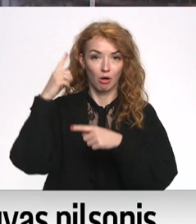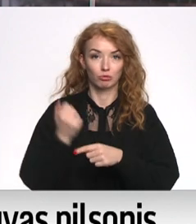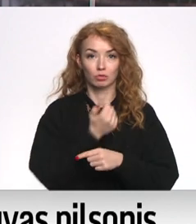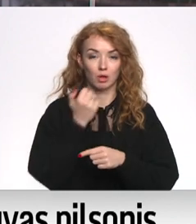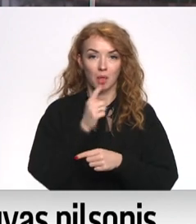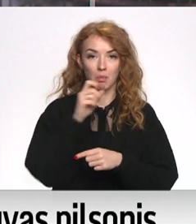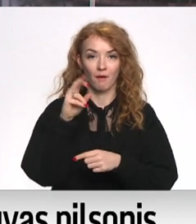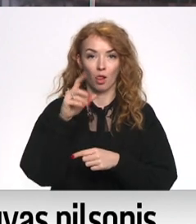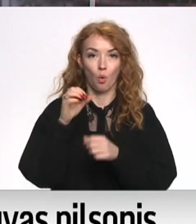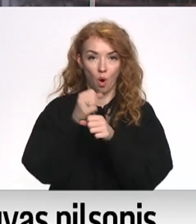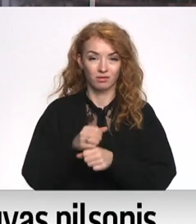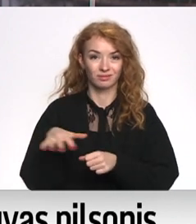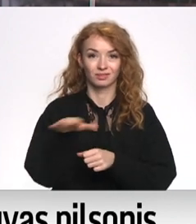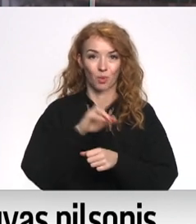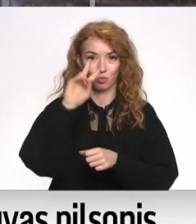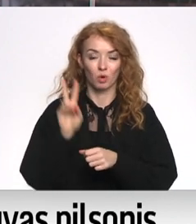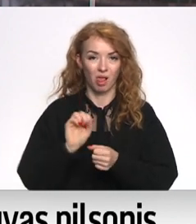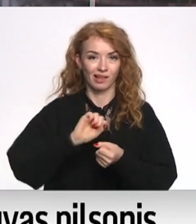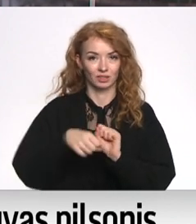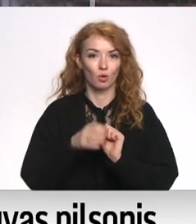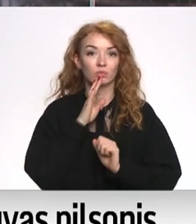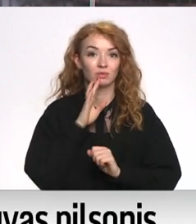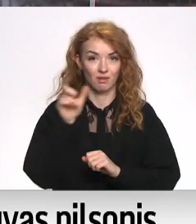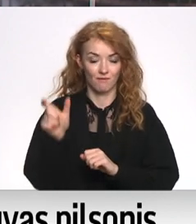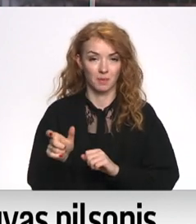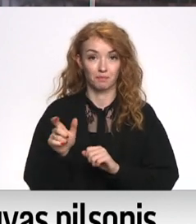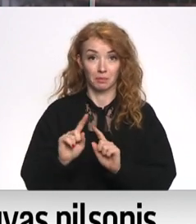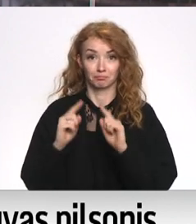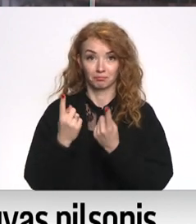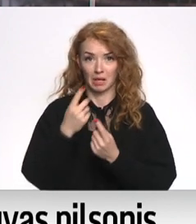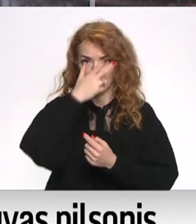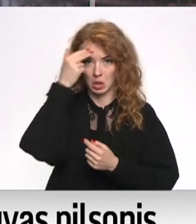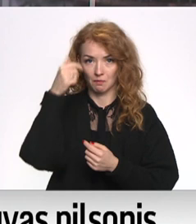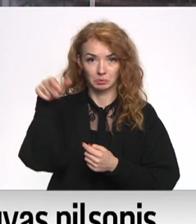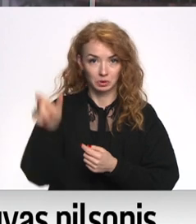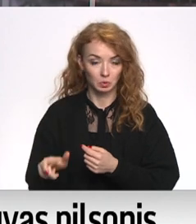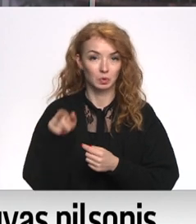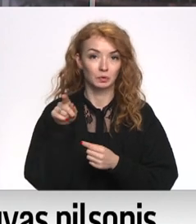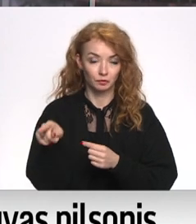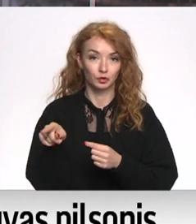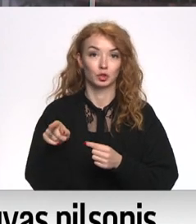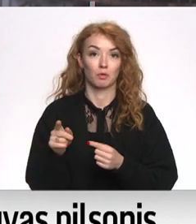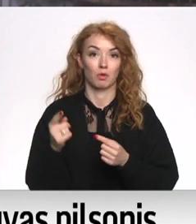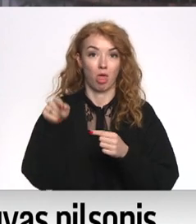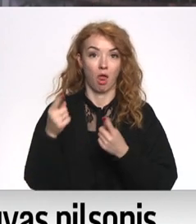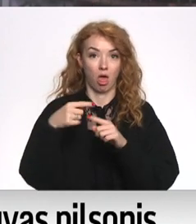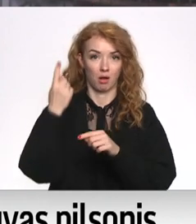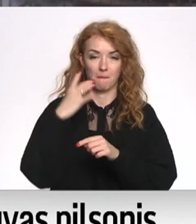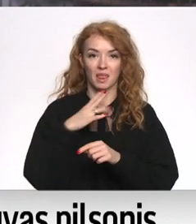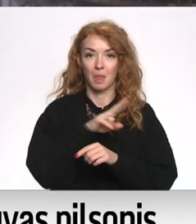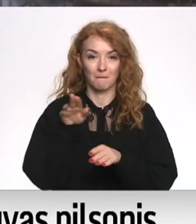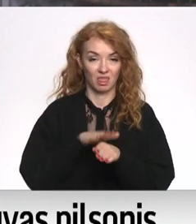jūlijā Pāvilostas pludmalē izvaroja sievieti. Aizturētais ir Lietuvas pilsonis, kurš nozieguma izdarīšanas brīdī bijis